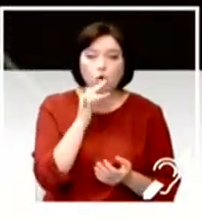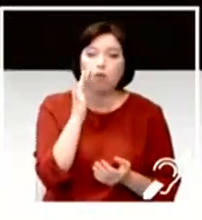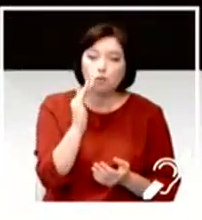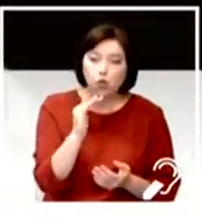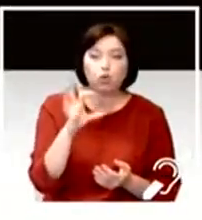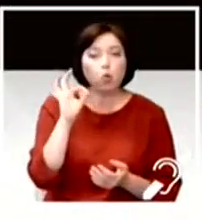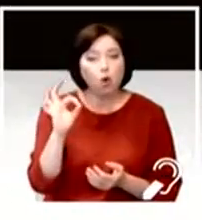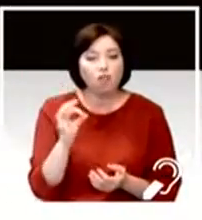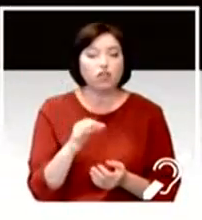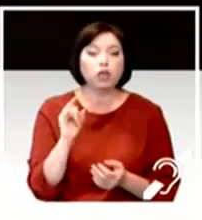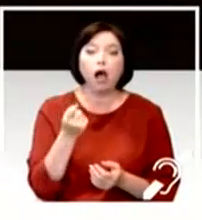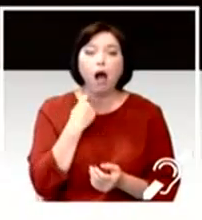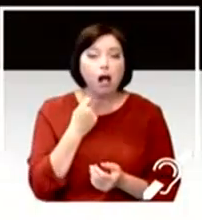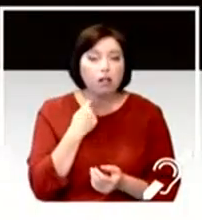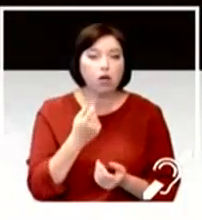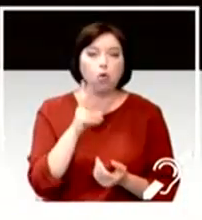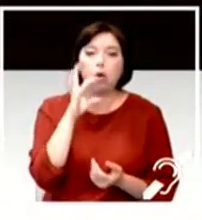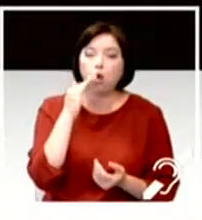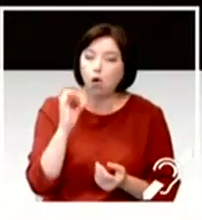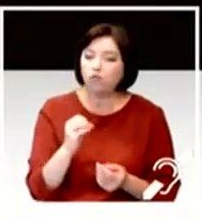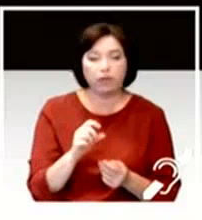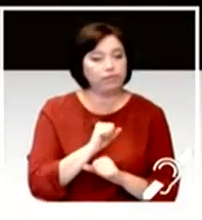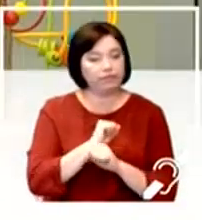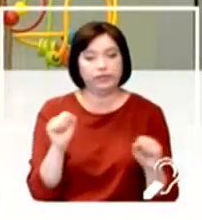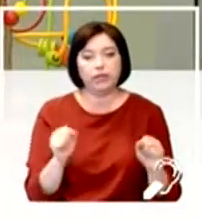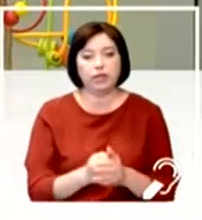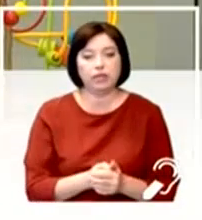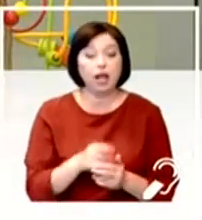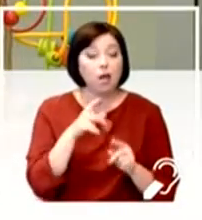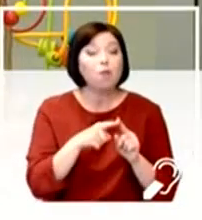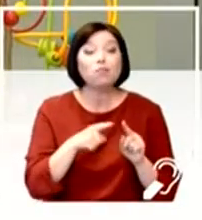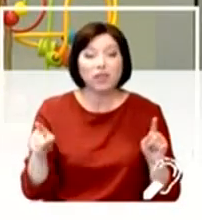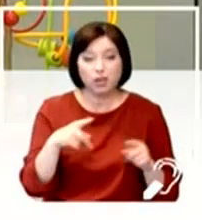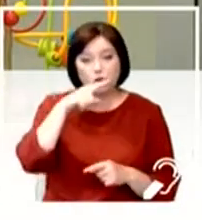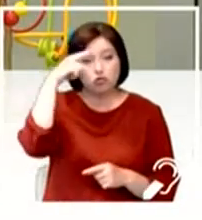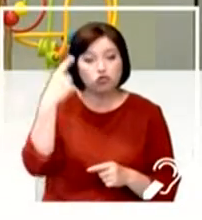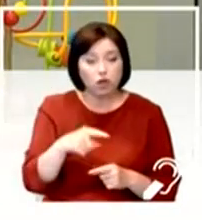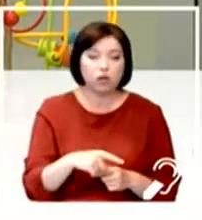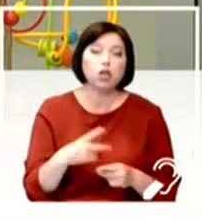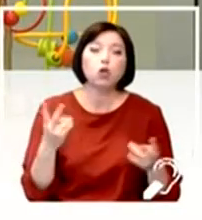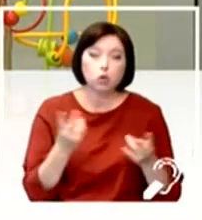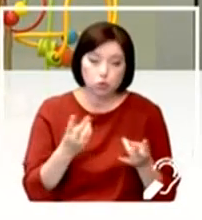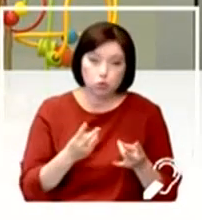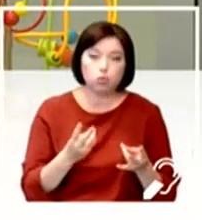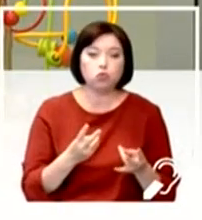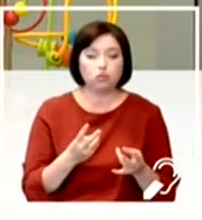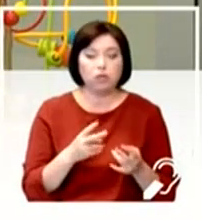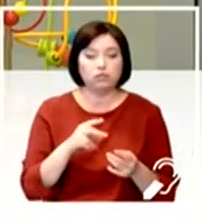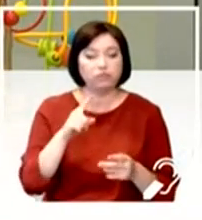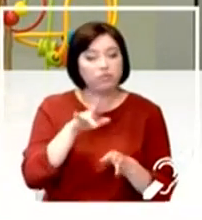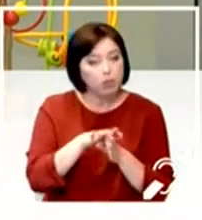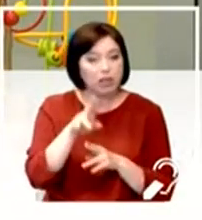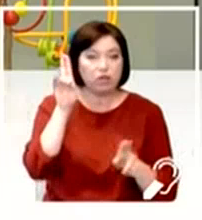fructe și legume, iar alcoolul și cafeaua trebuie evitate. Pe perioada de caniculă ar fi bine să ținem cont de anumite